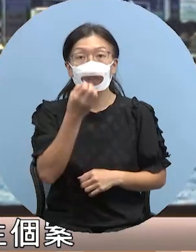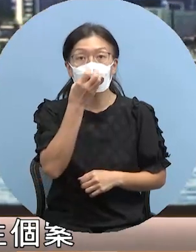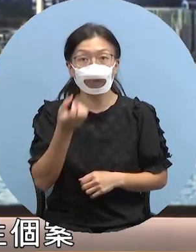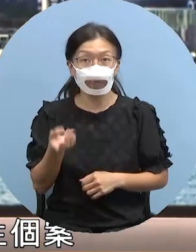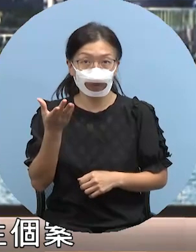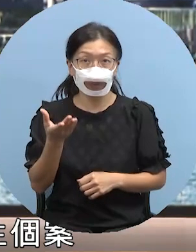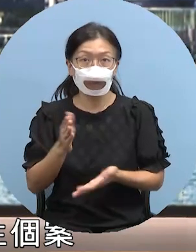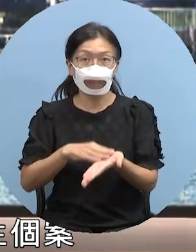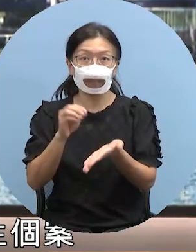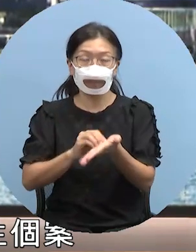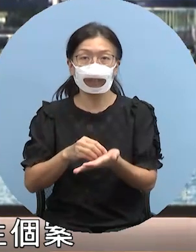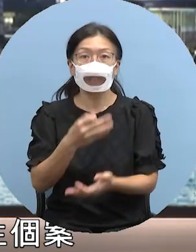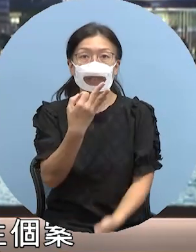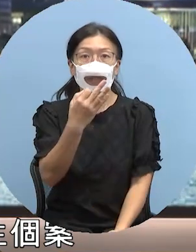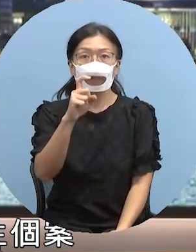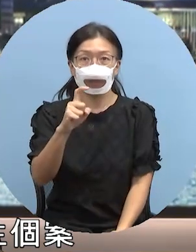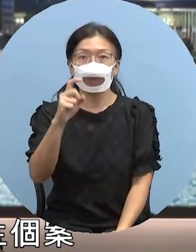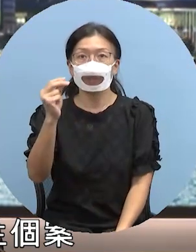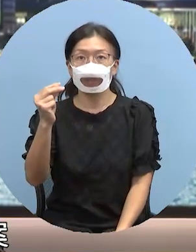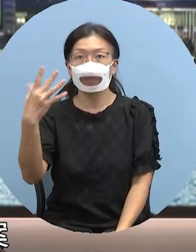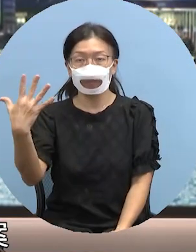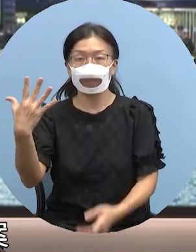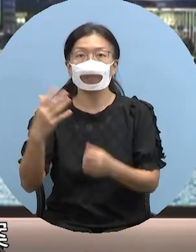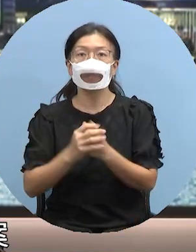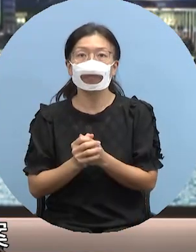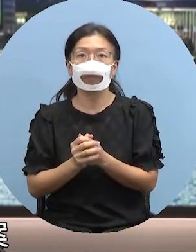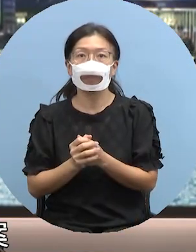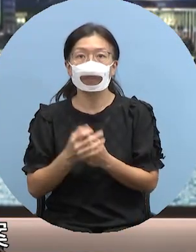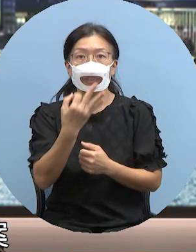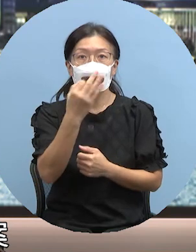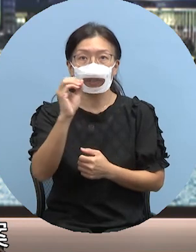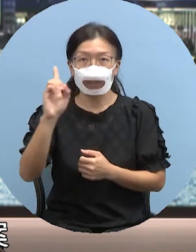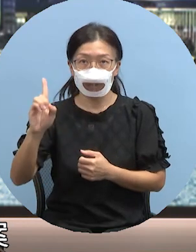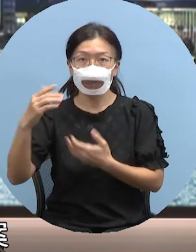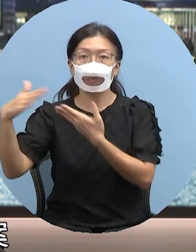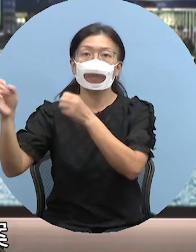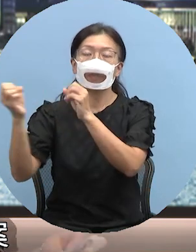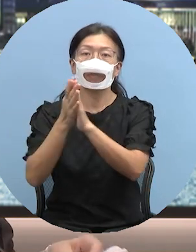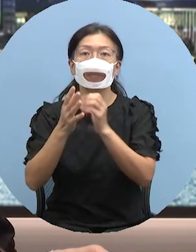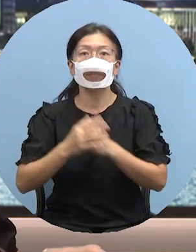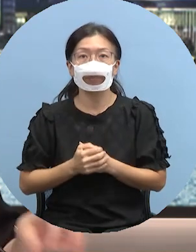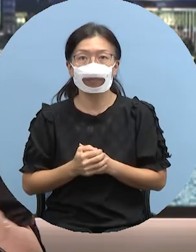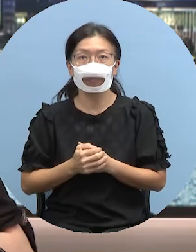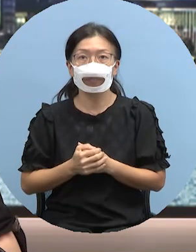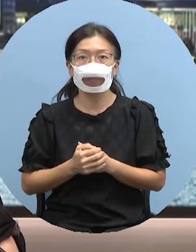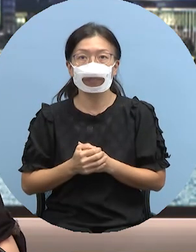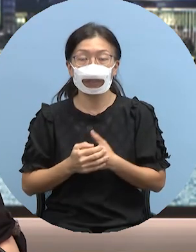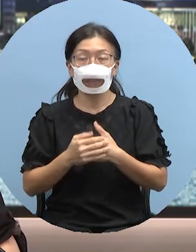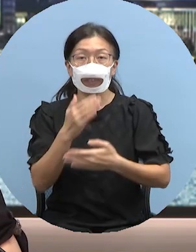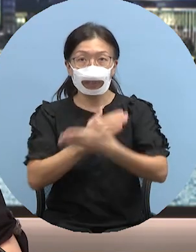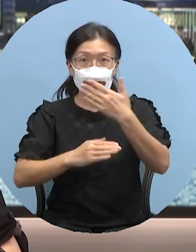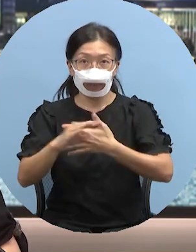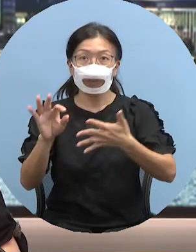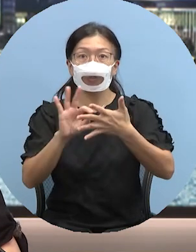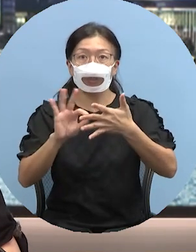本地陽性個案總數是3975宗，另外我們有301宗輸入的個案，就有一間殘